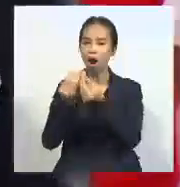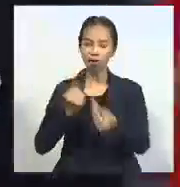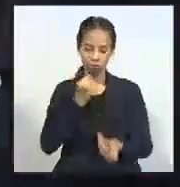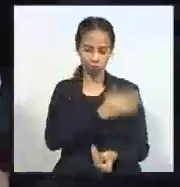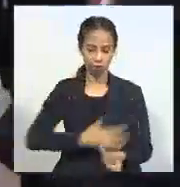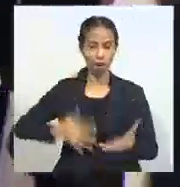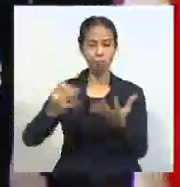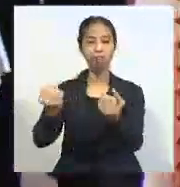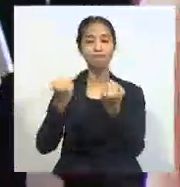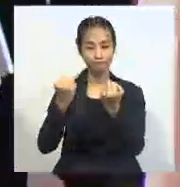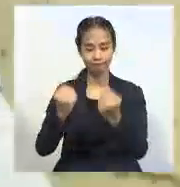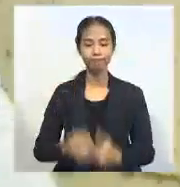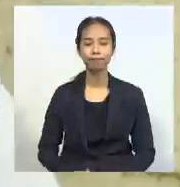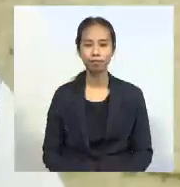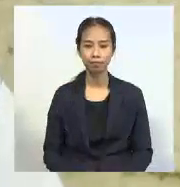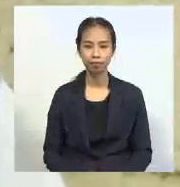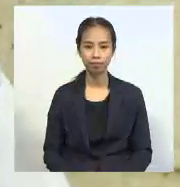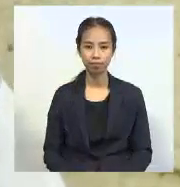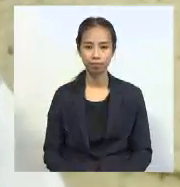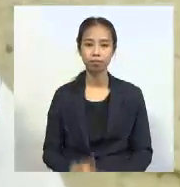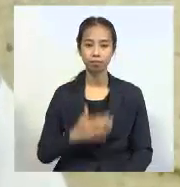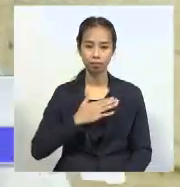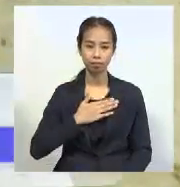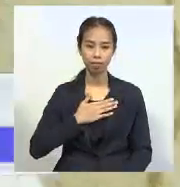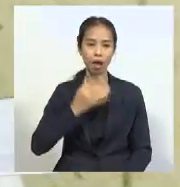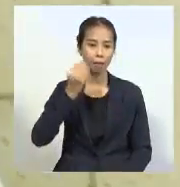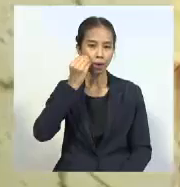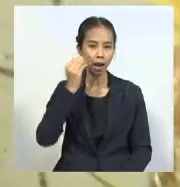ที่แข็งแรง ออกจากบ้าน